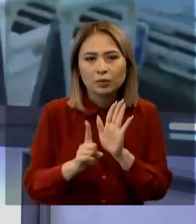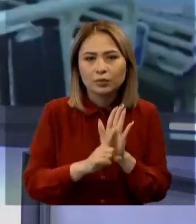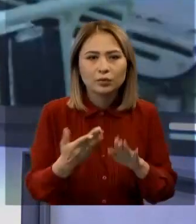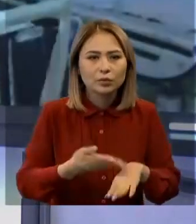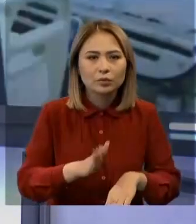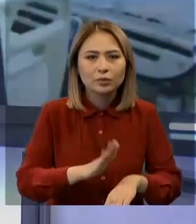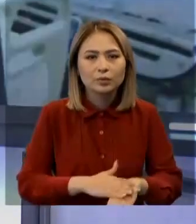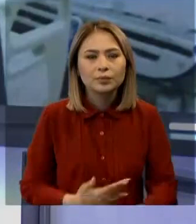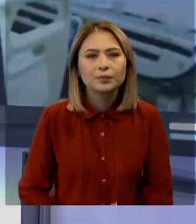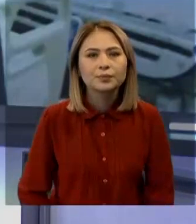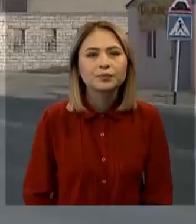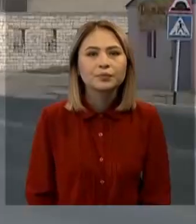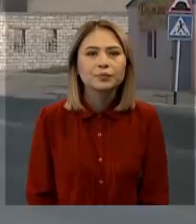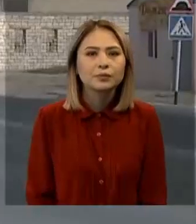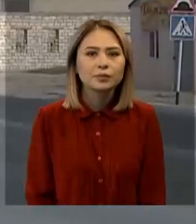сабылуға мәжбүр.